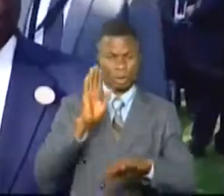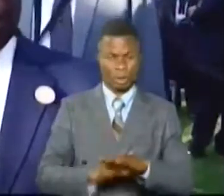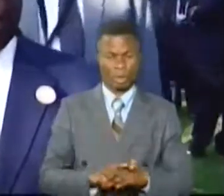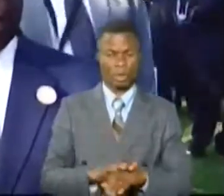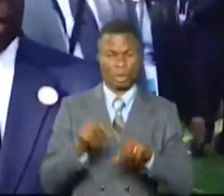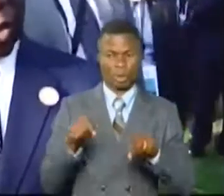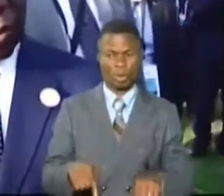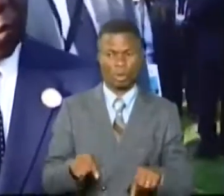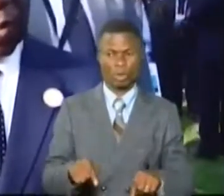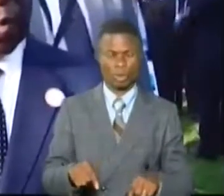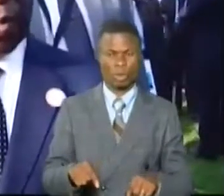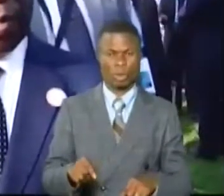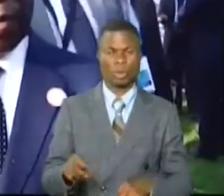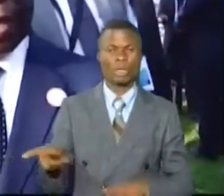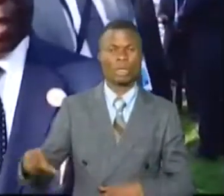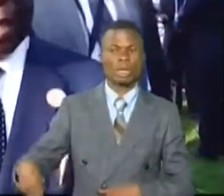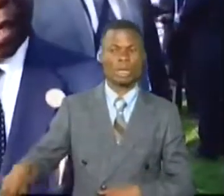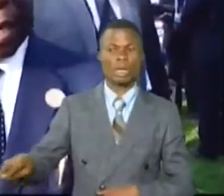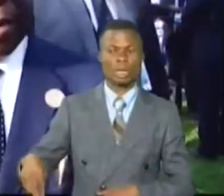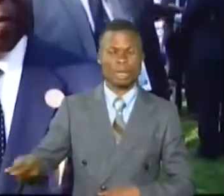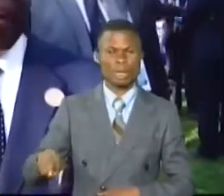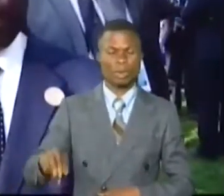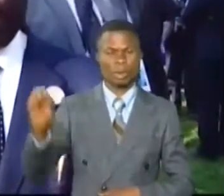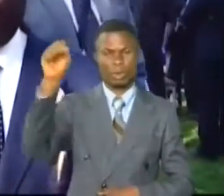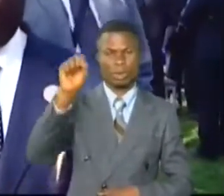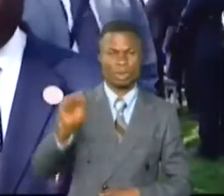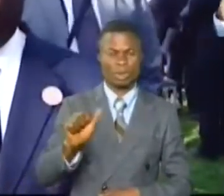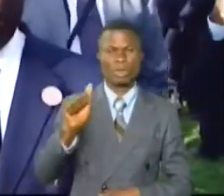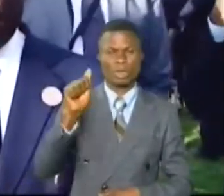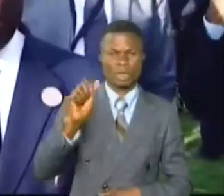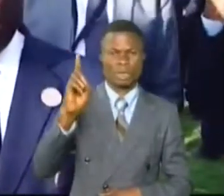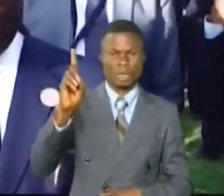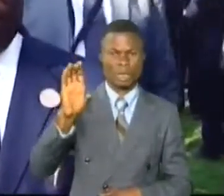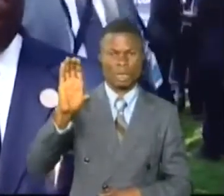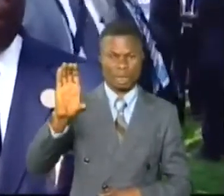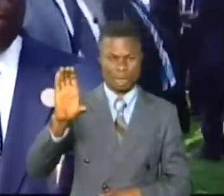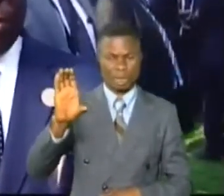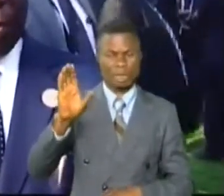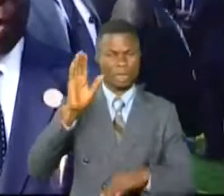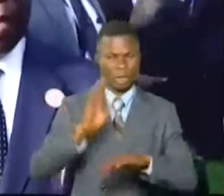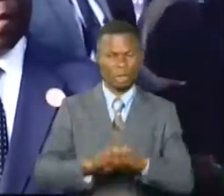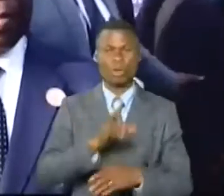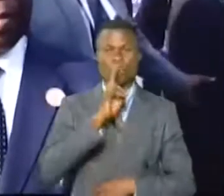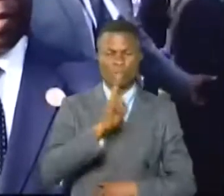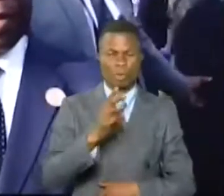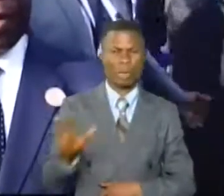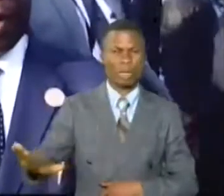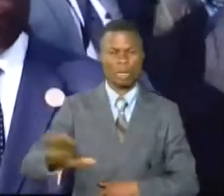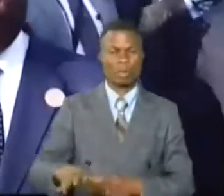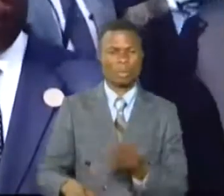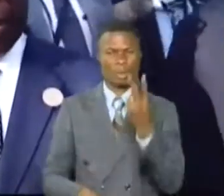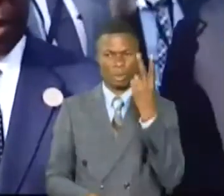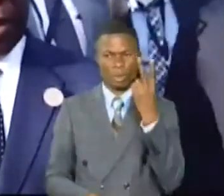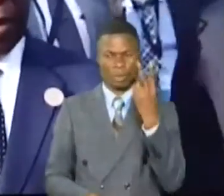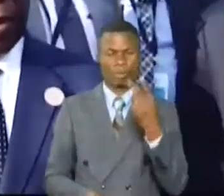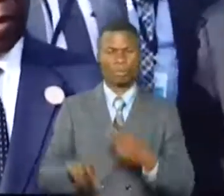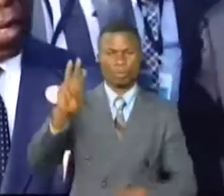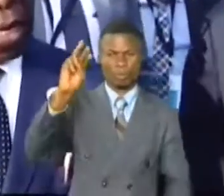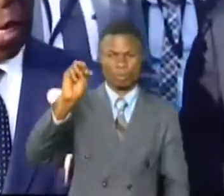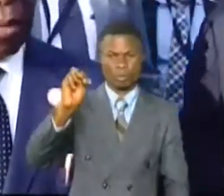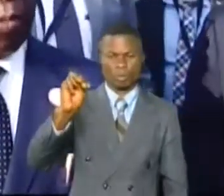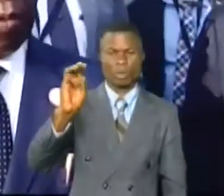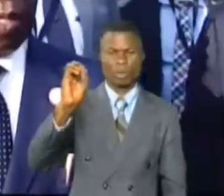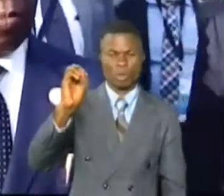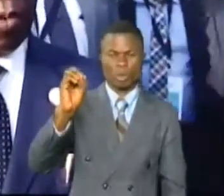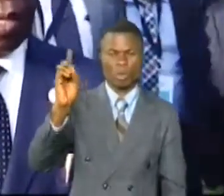aujourd'hui la région de la SADC touche assez gravement deux pays, la Mozambique